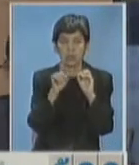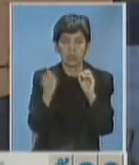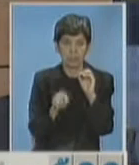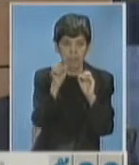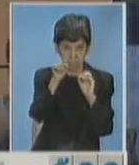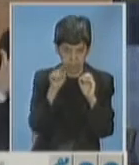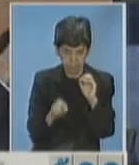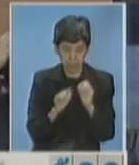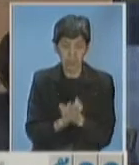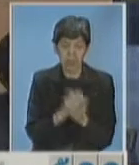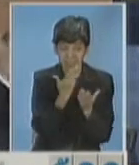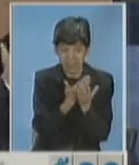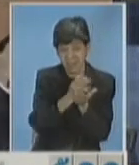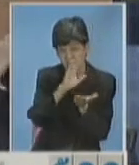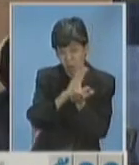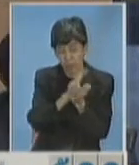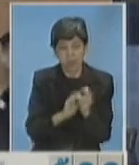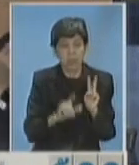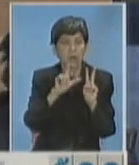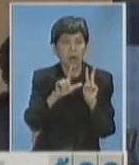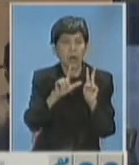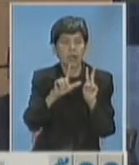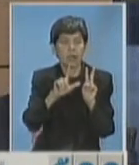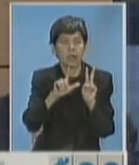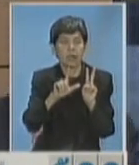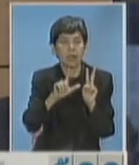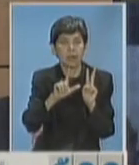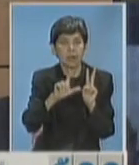0.1% จากงบประมาณที่ตั้งไว้